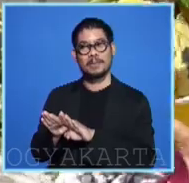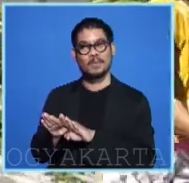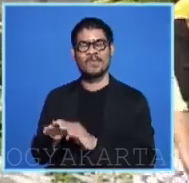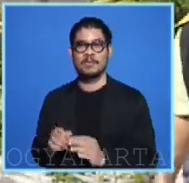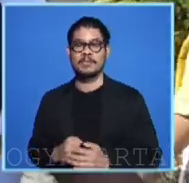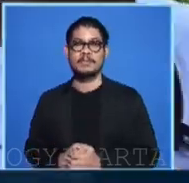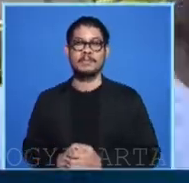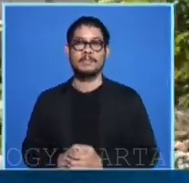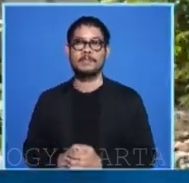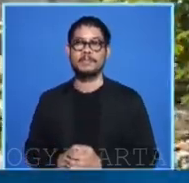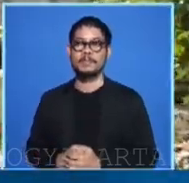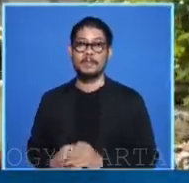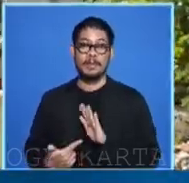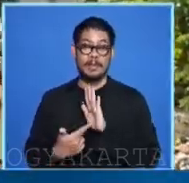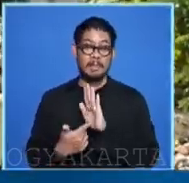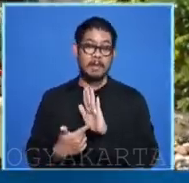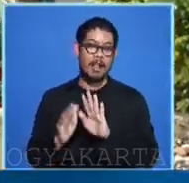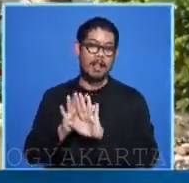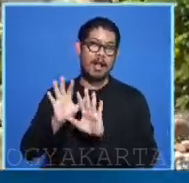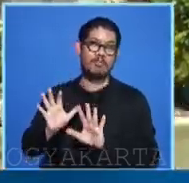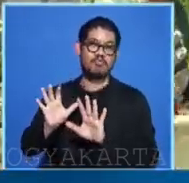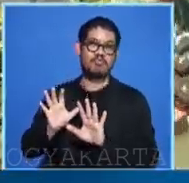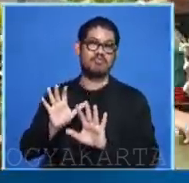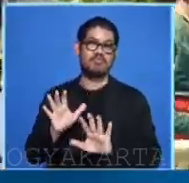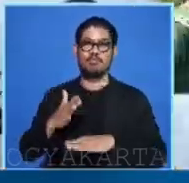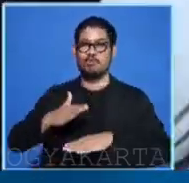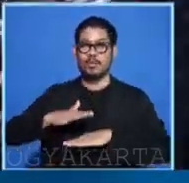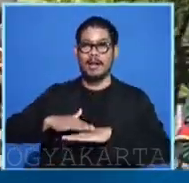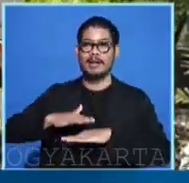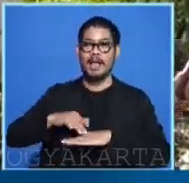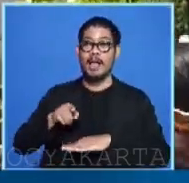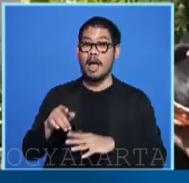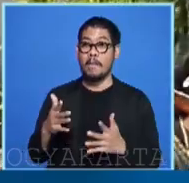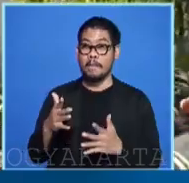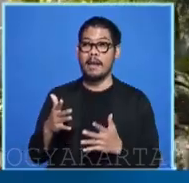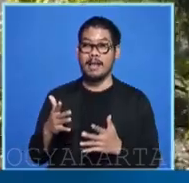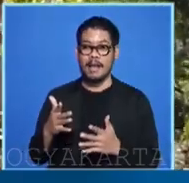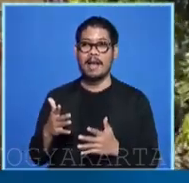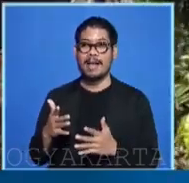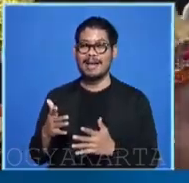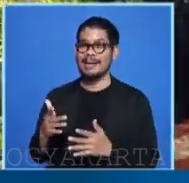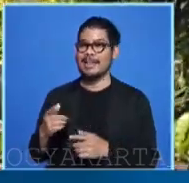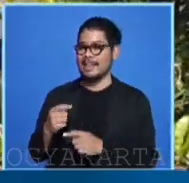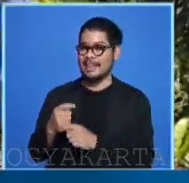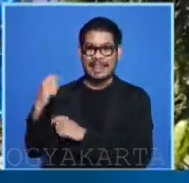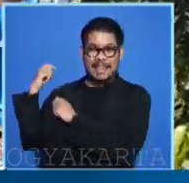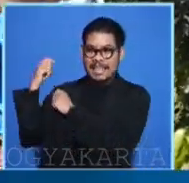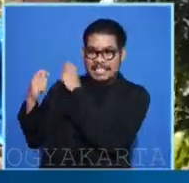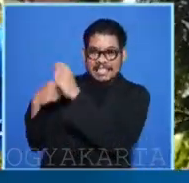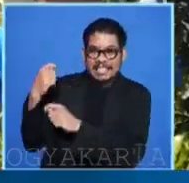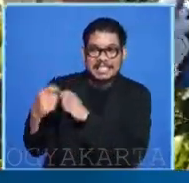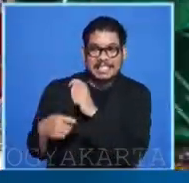Kirab budaya Merti Dusun di Dusun Pondok Kulon Kalitirto ini merupakan tradisi yang sudah diselenggarakan sejak tahun